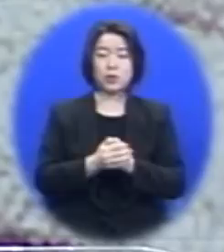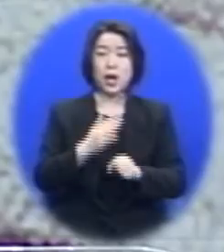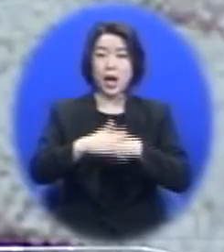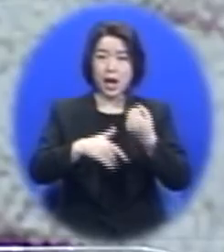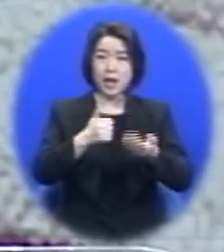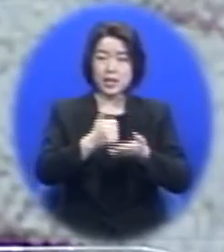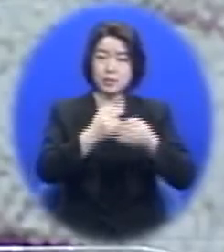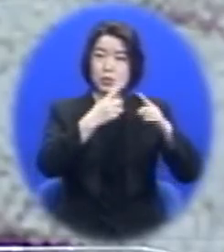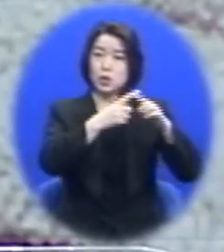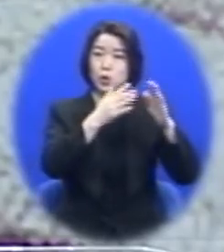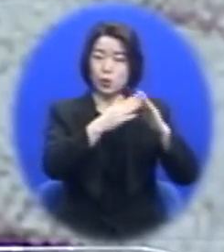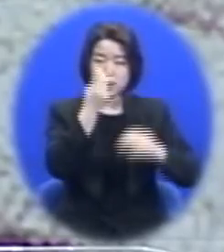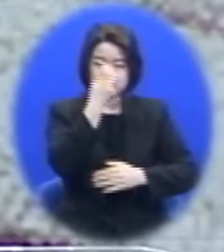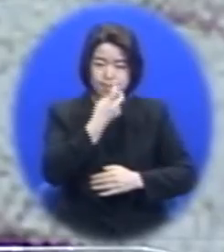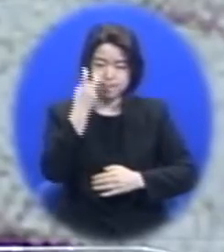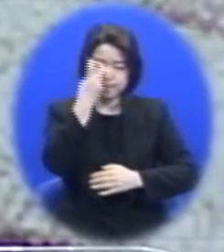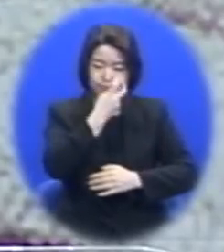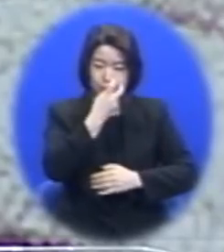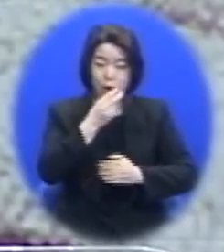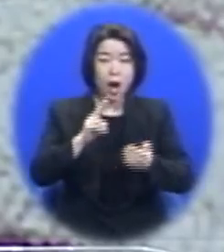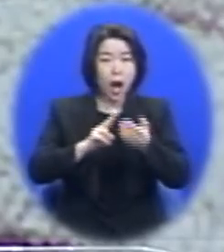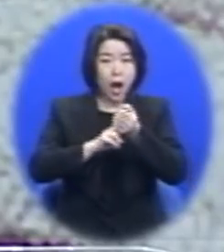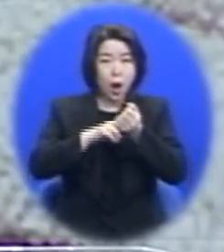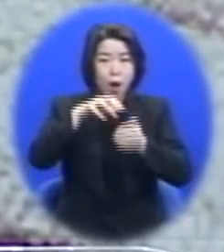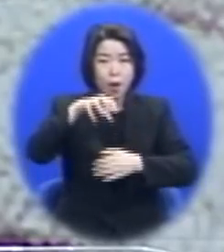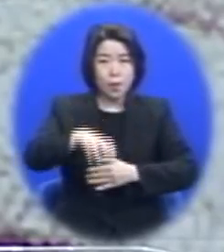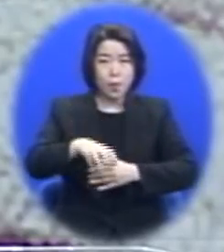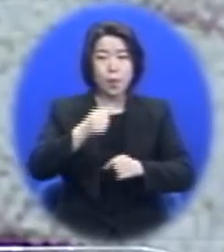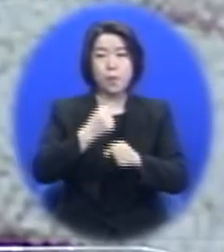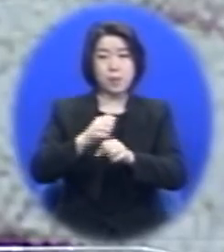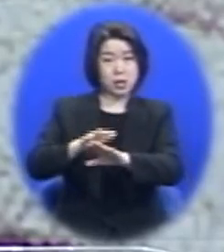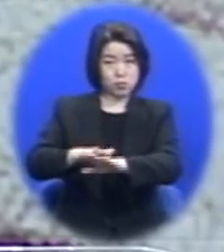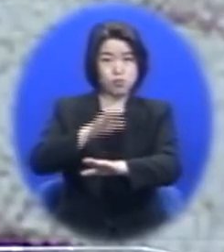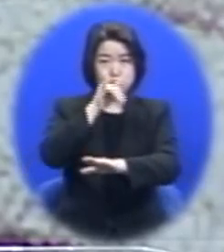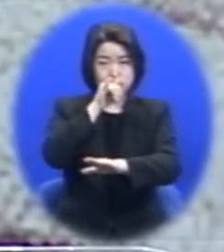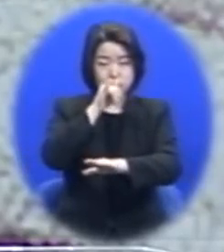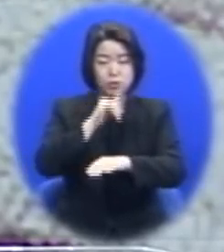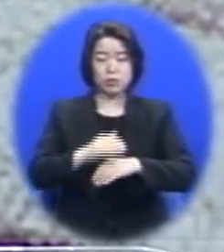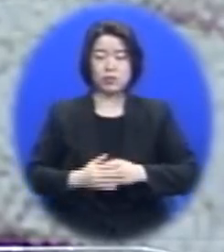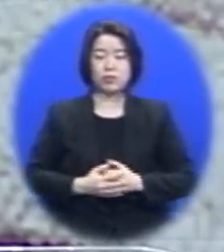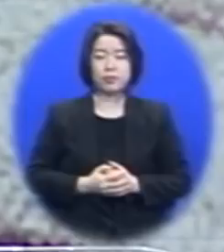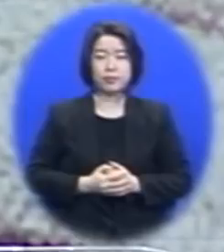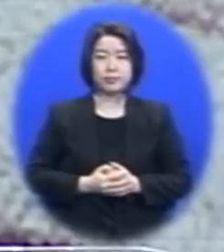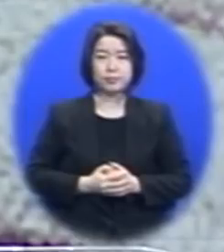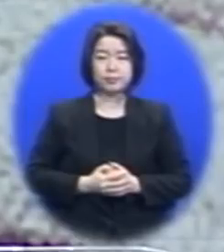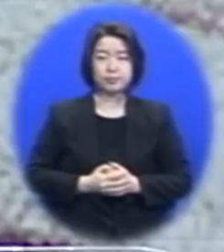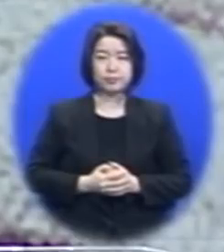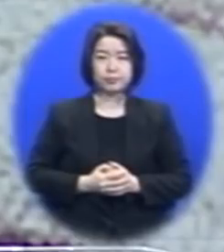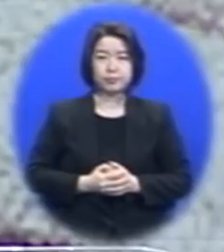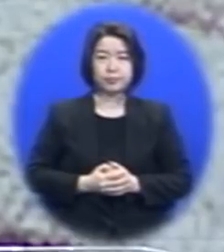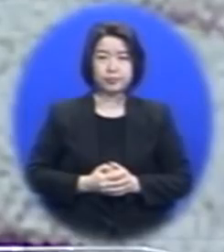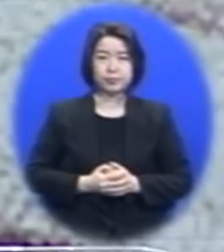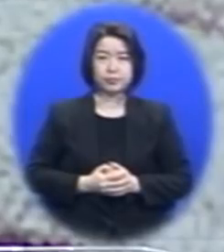교회를 보호할 은신처를 마련해 두고 있다 고 성경이 말하고 있는 것 때문입니다